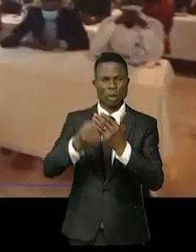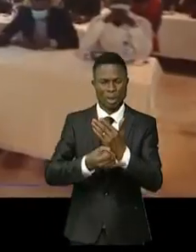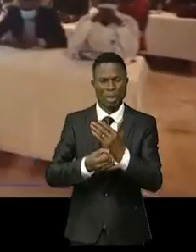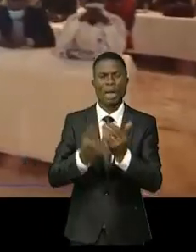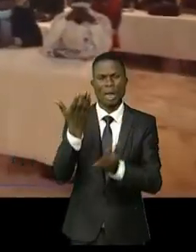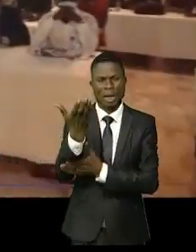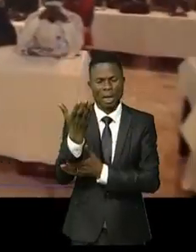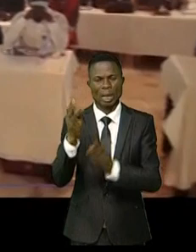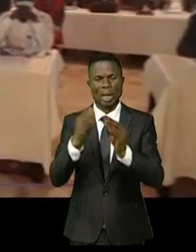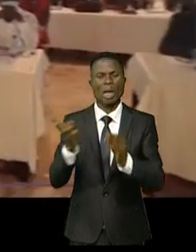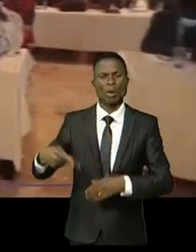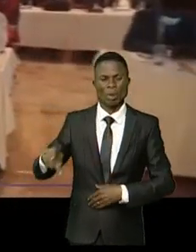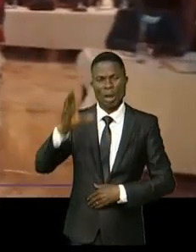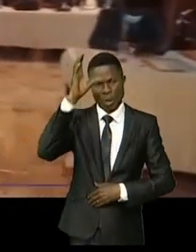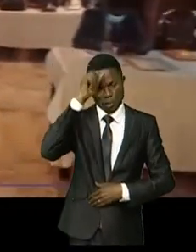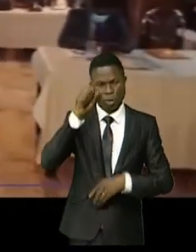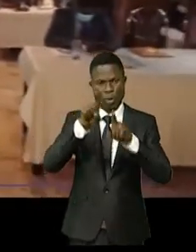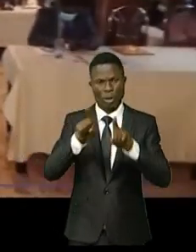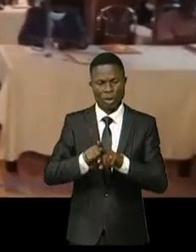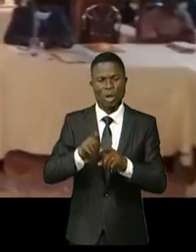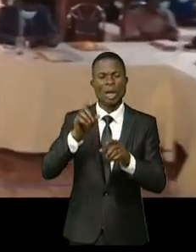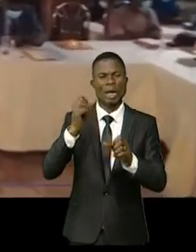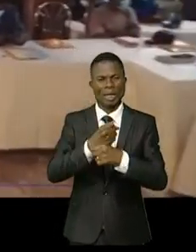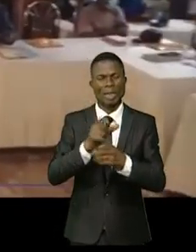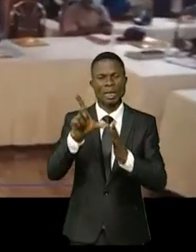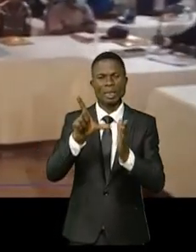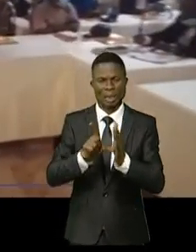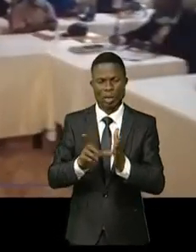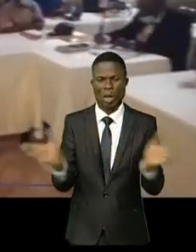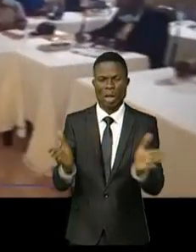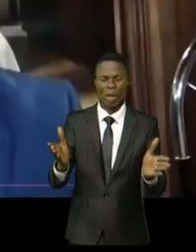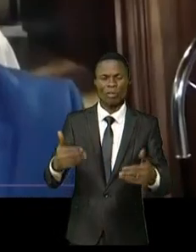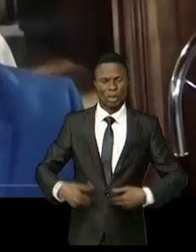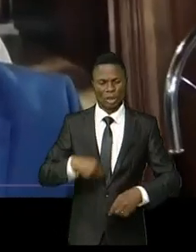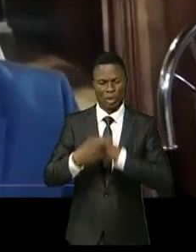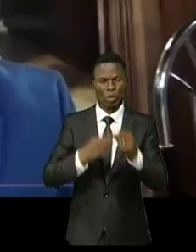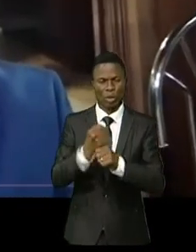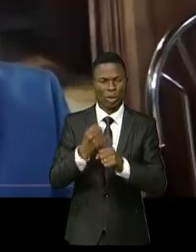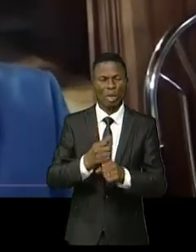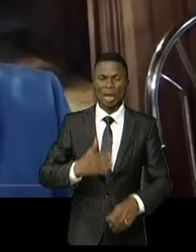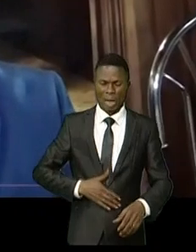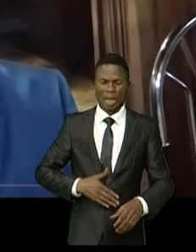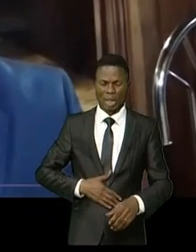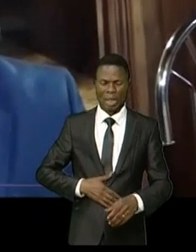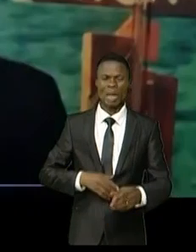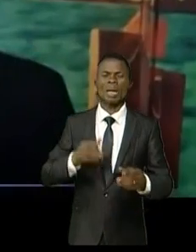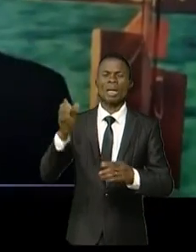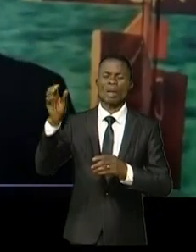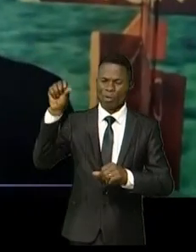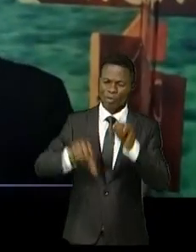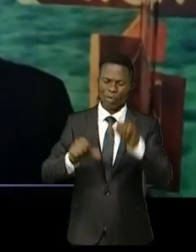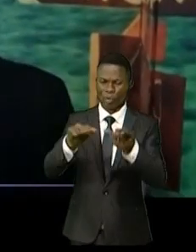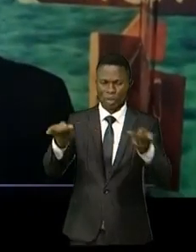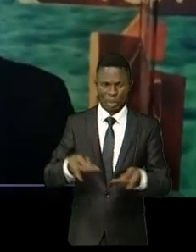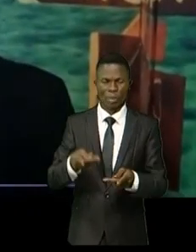souhaité que l'Assemblée provinciale du Kwilu puisse voter des lois qui incitent la jeunesse au travail car la malnutrition est en contraste avec l'environnement de